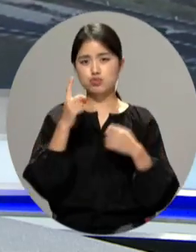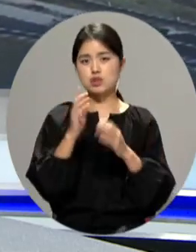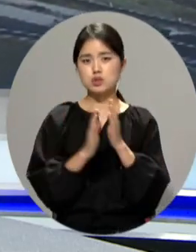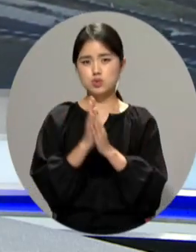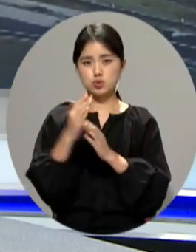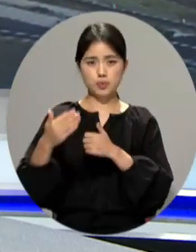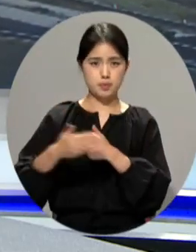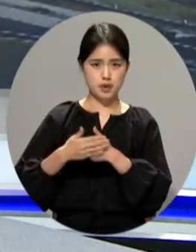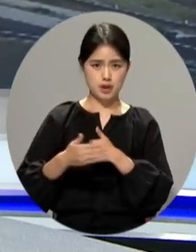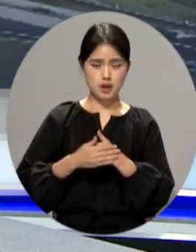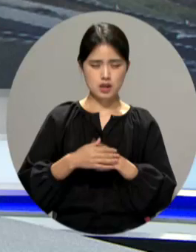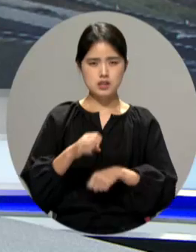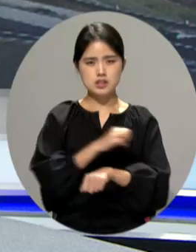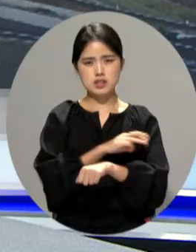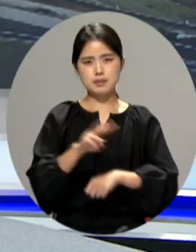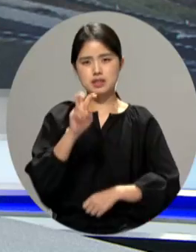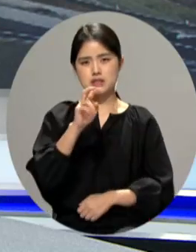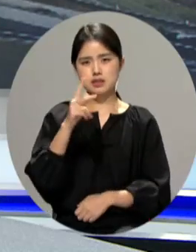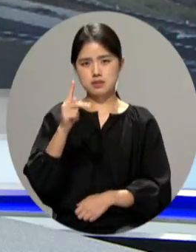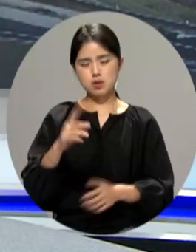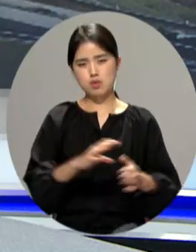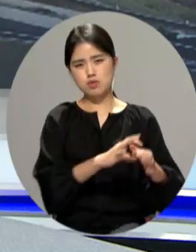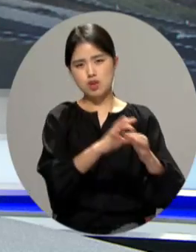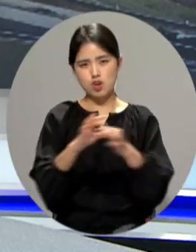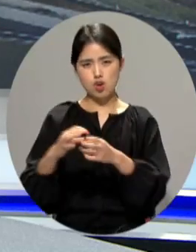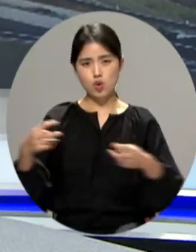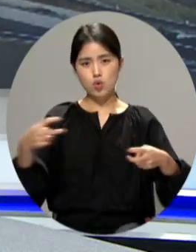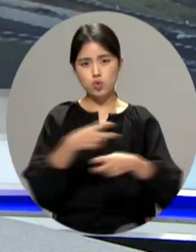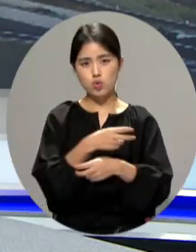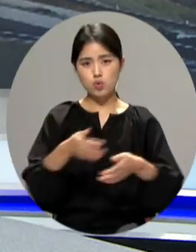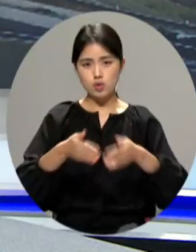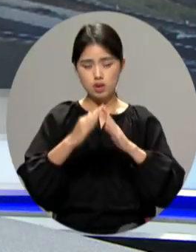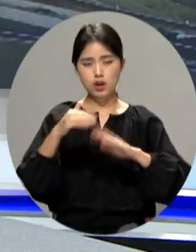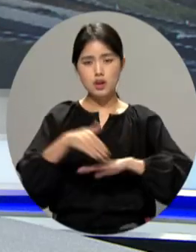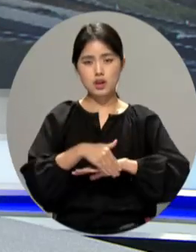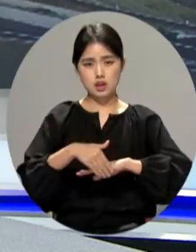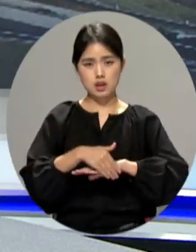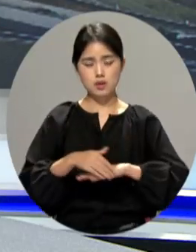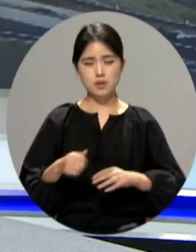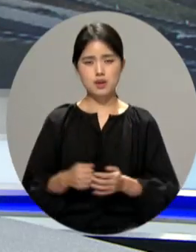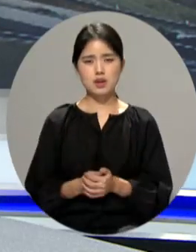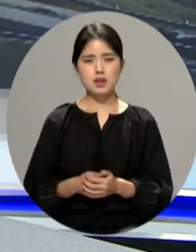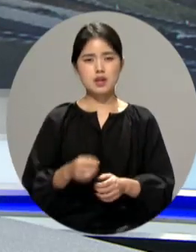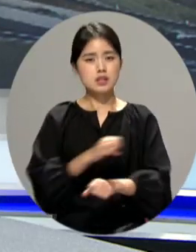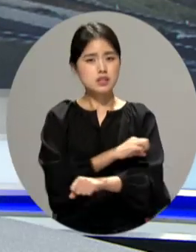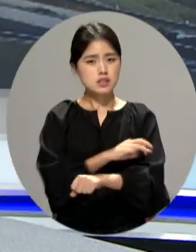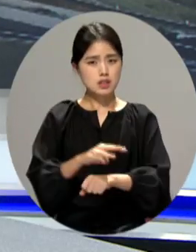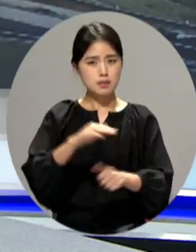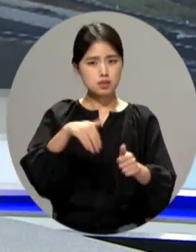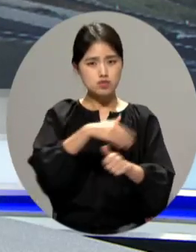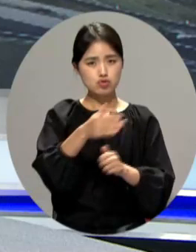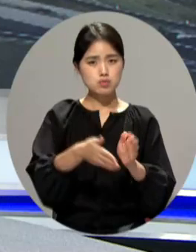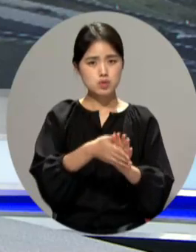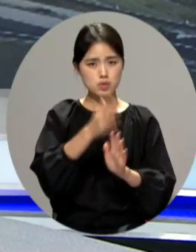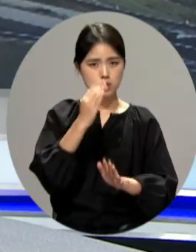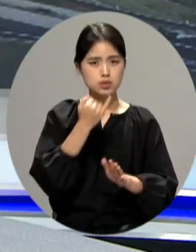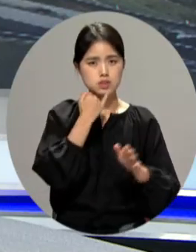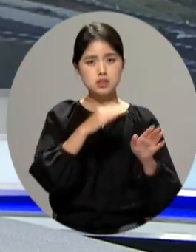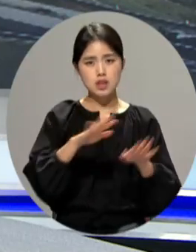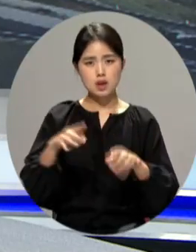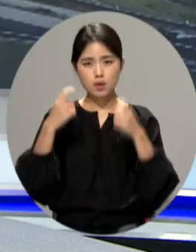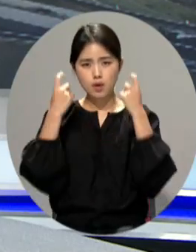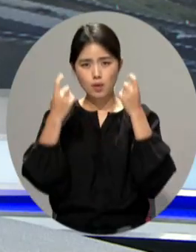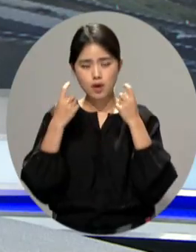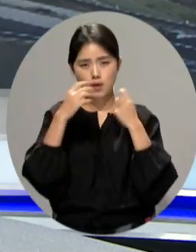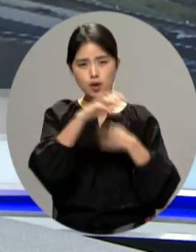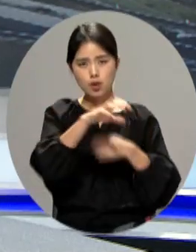투입돼 새만금에 20km의 연결 도로망이 구축될 예정인데요. 새만금 수변 도시나 해양 레저 관광